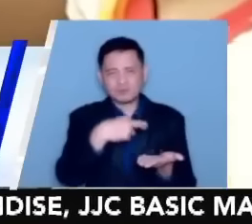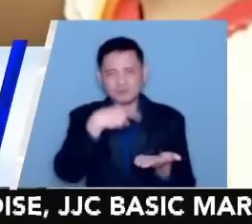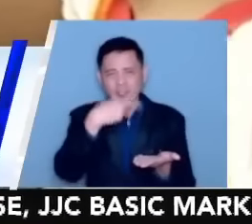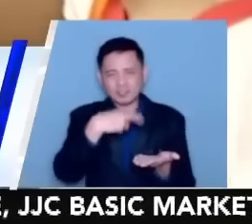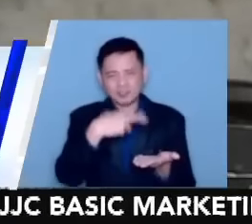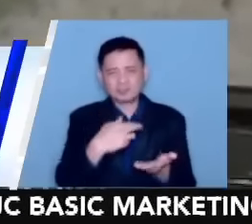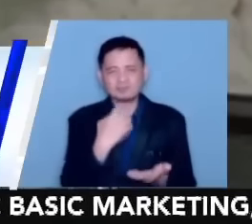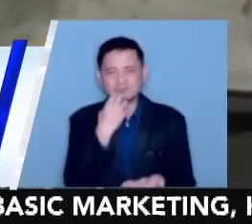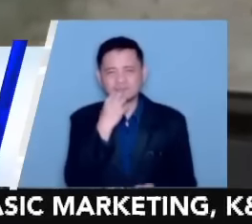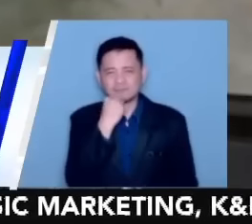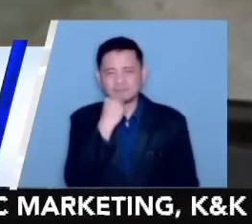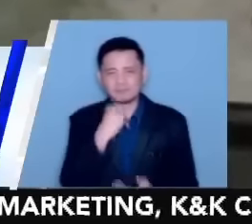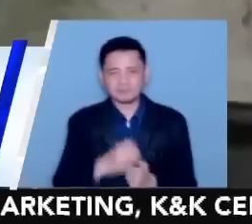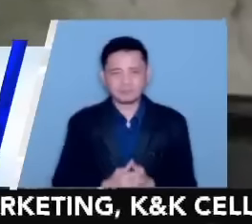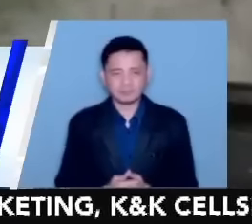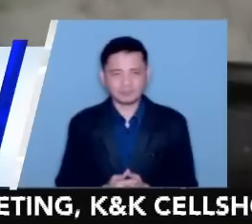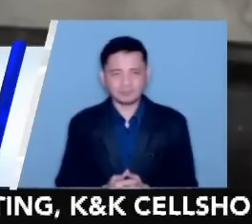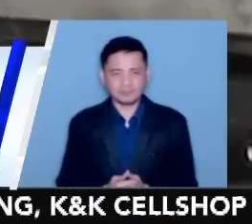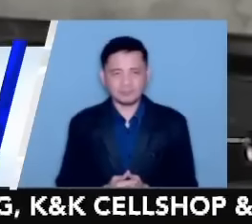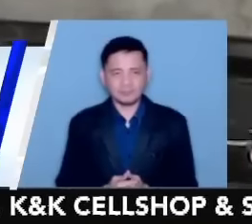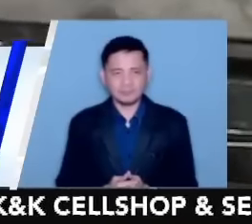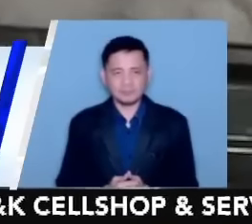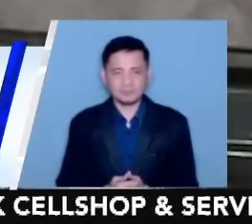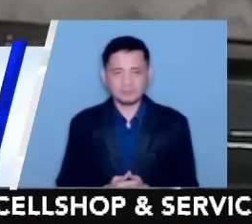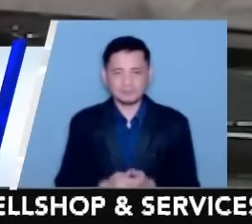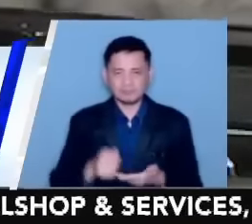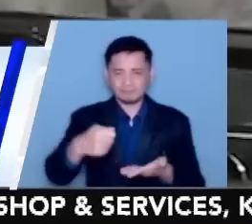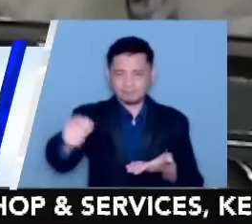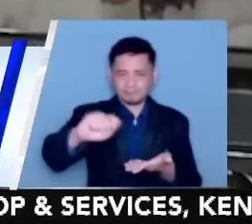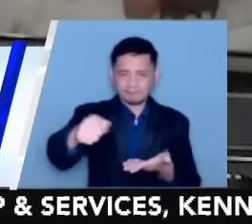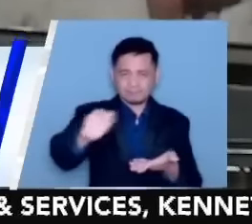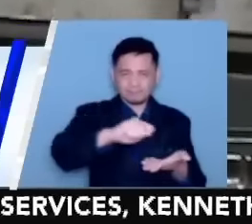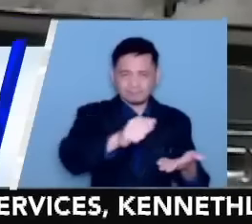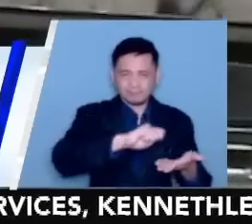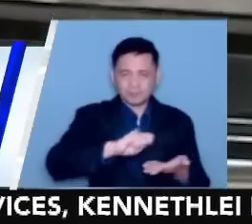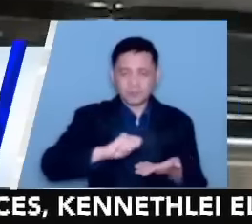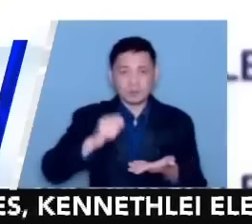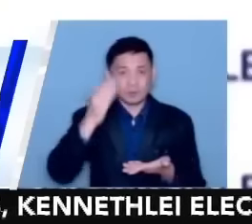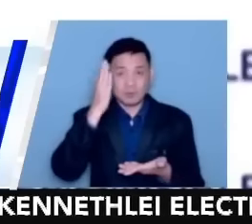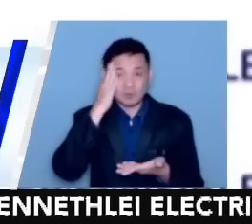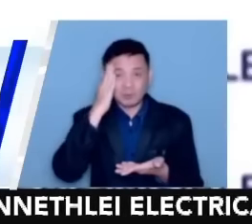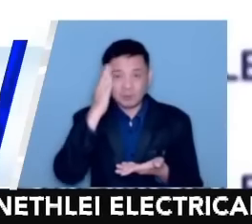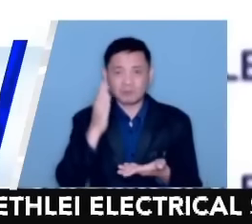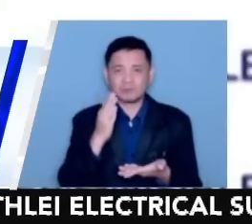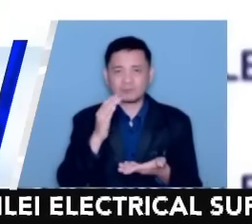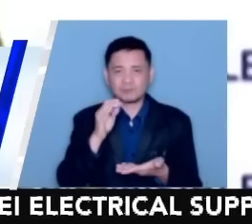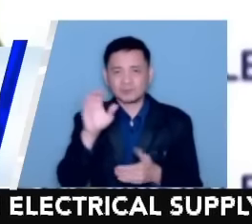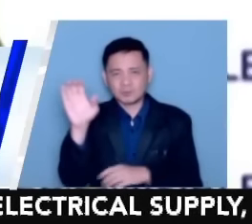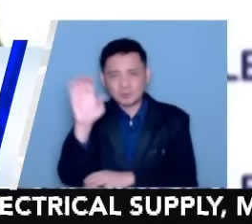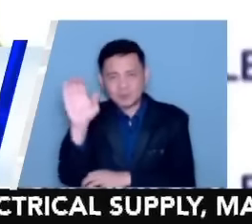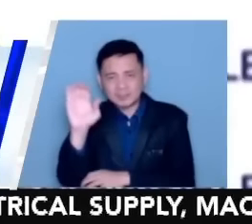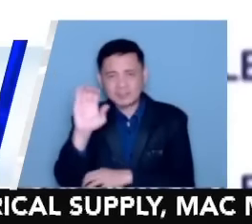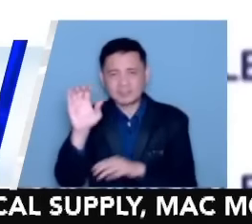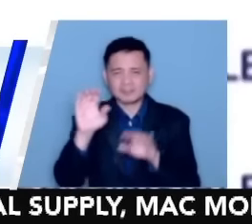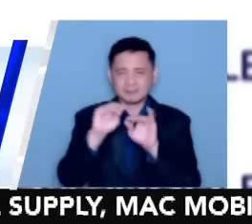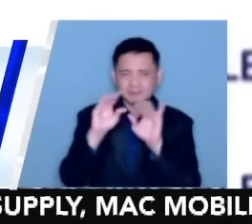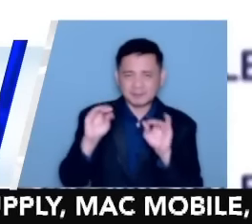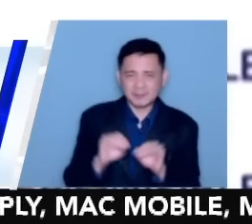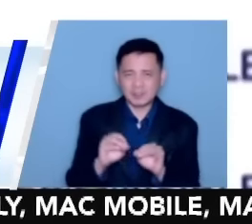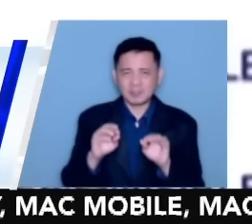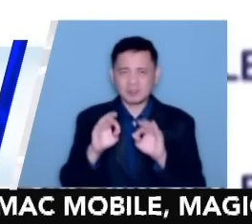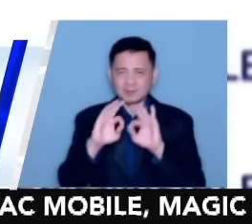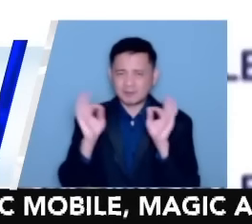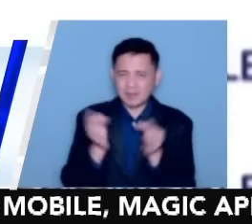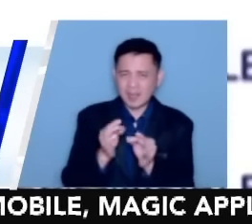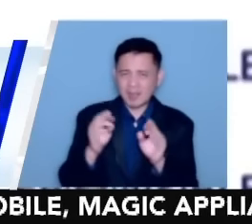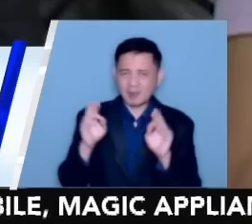payo ng PhilRice, lalo ngayong kaliwat-kanan na naman ang mga handaan at reunion. Hindi sana tayo maging takaw mata and sana kumuha lang